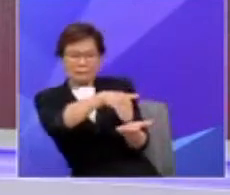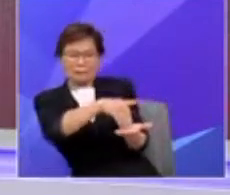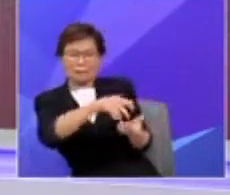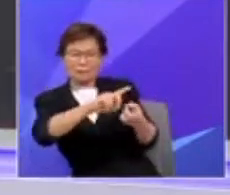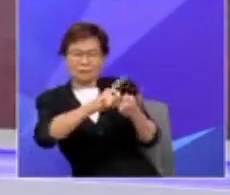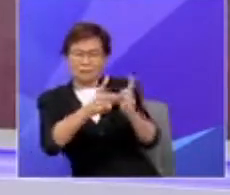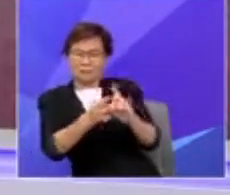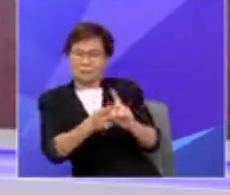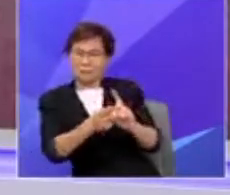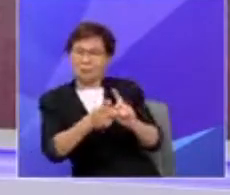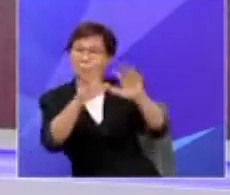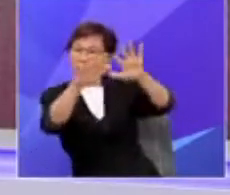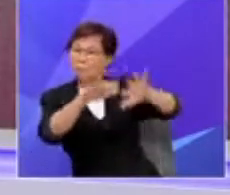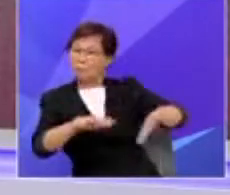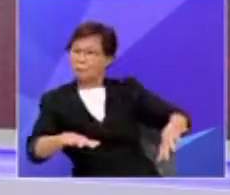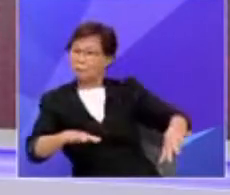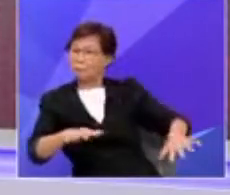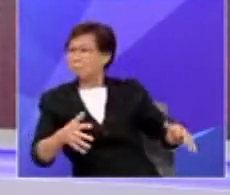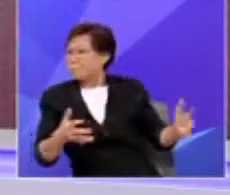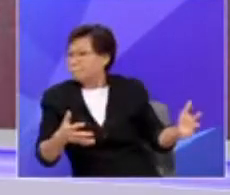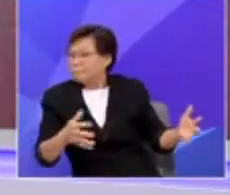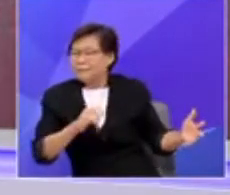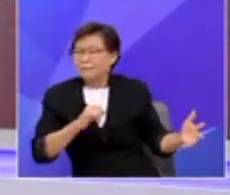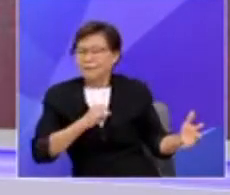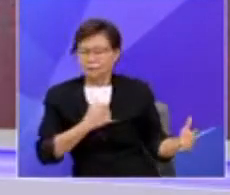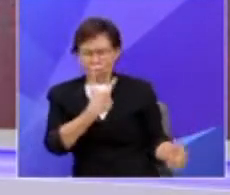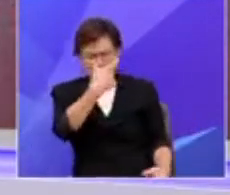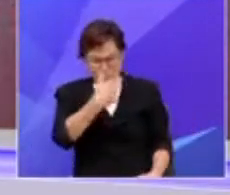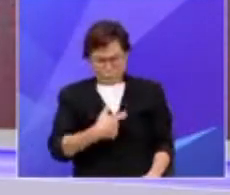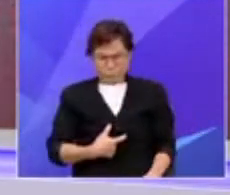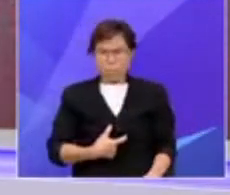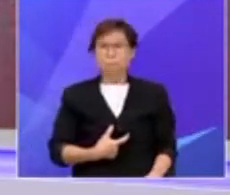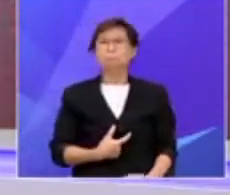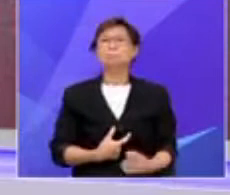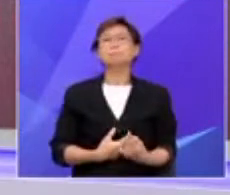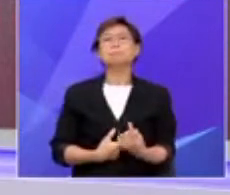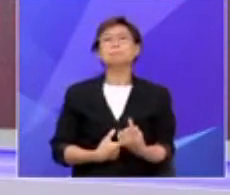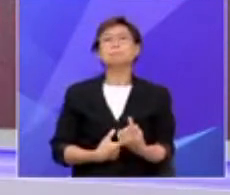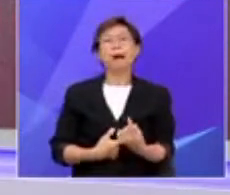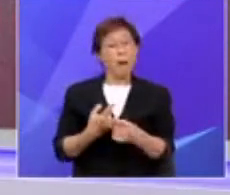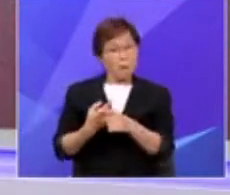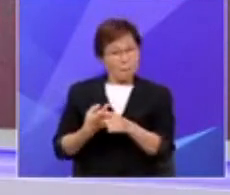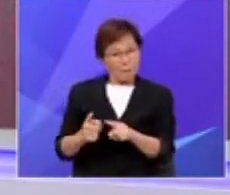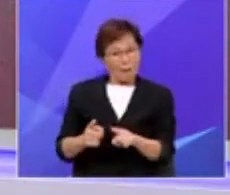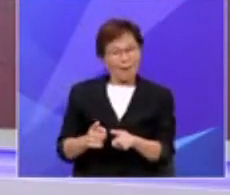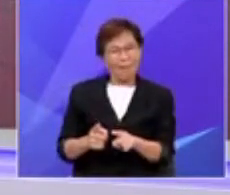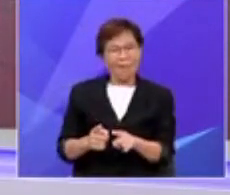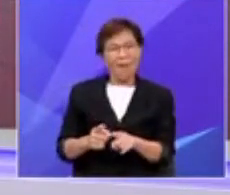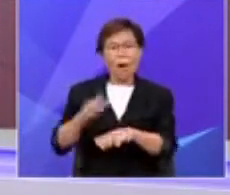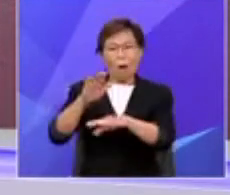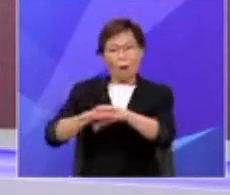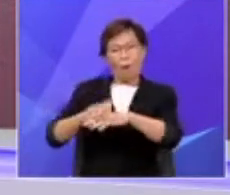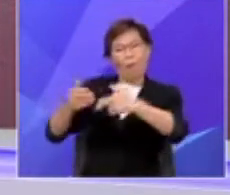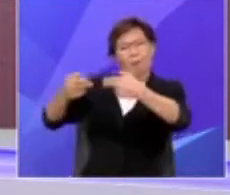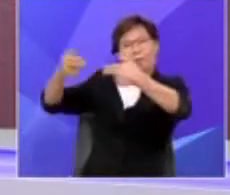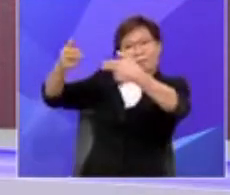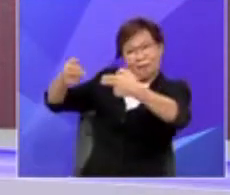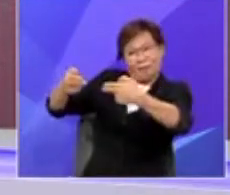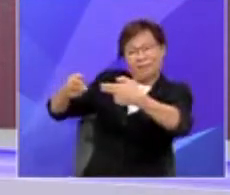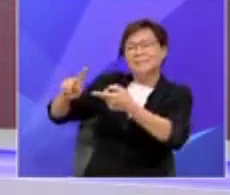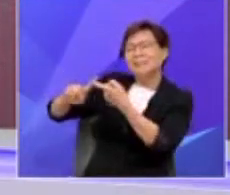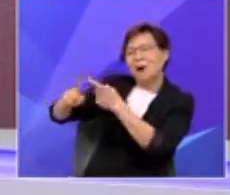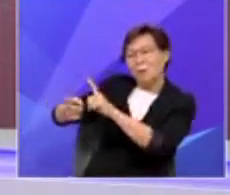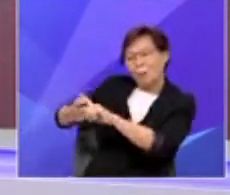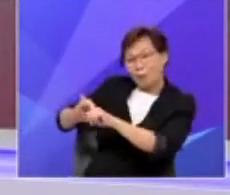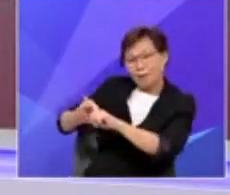digital Asian saya hari ini besok orang Andi studio tetapi secara dalam talian saya di